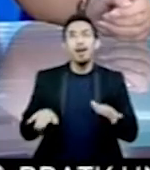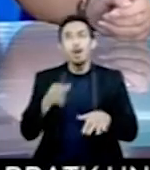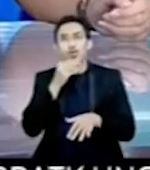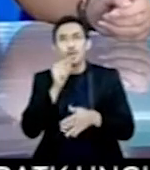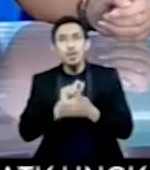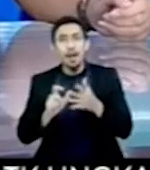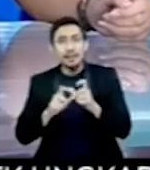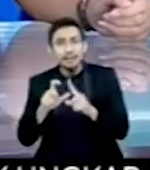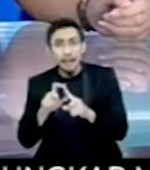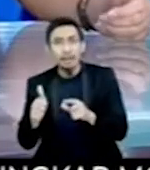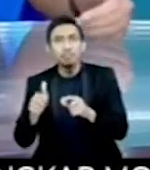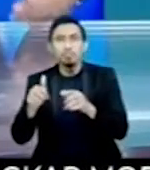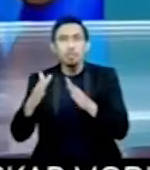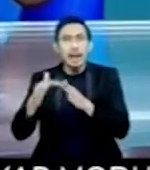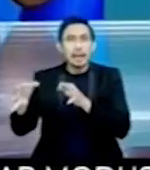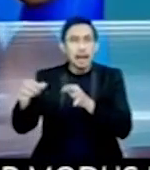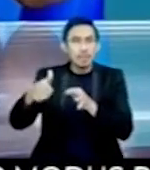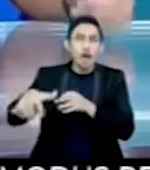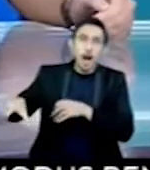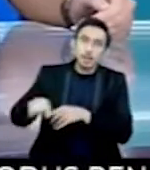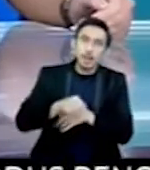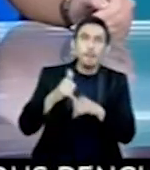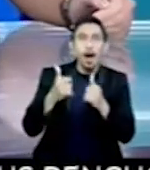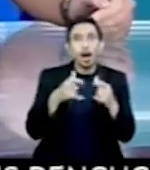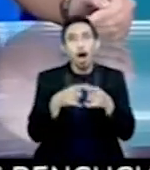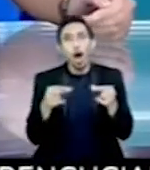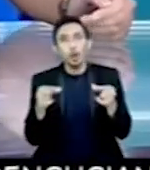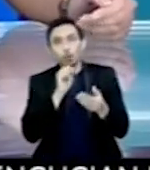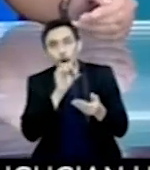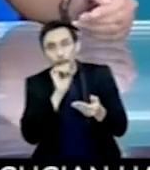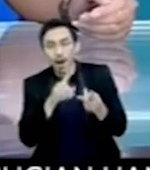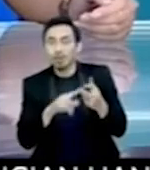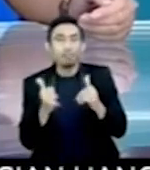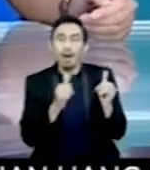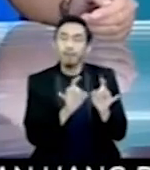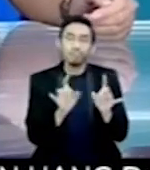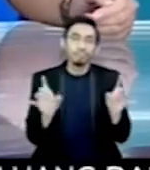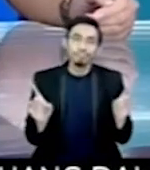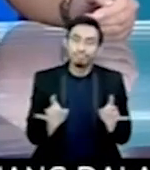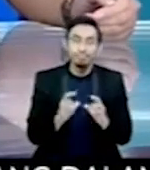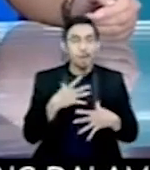tak jauh dari Kampung Dongeng juga diajak membuat kartu ucapan serta permainan menarik lainnya.